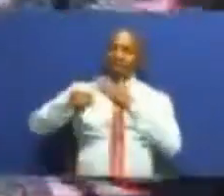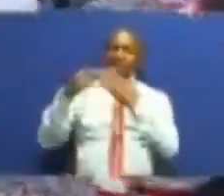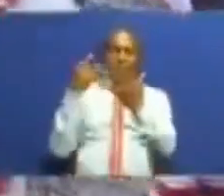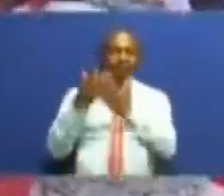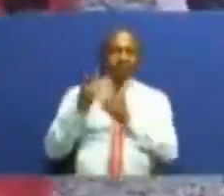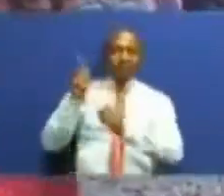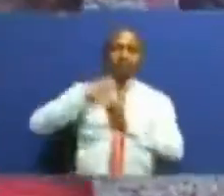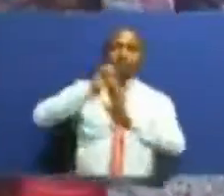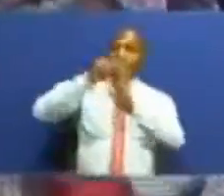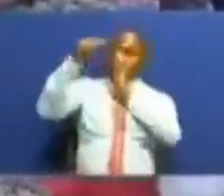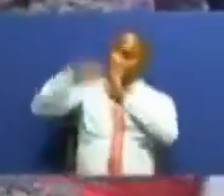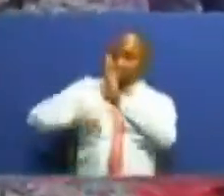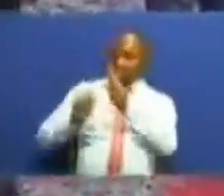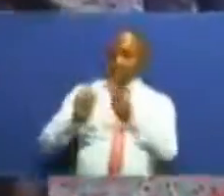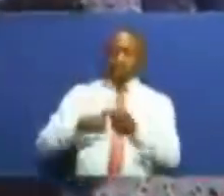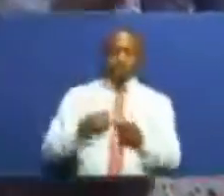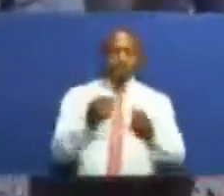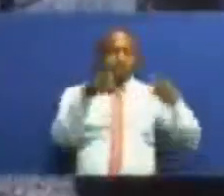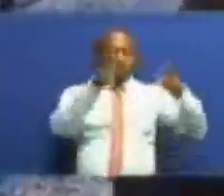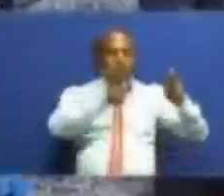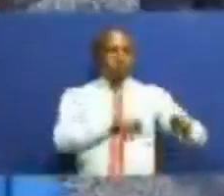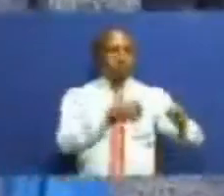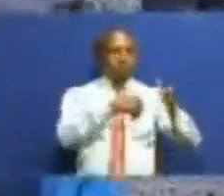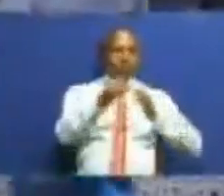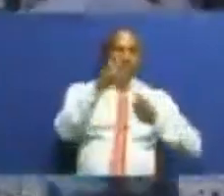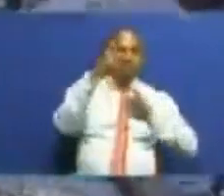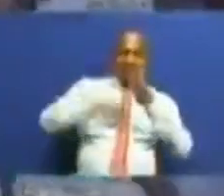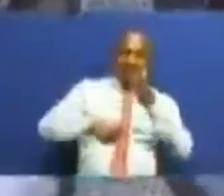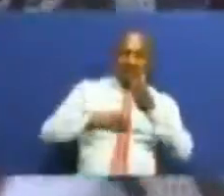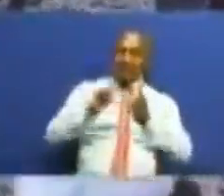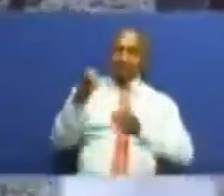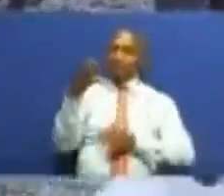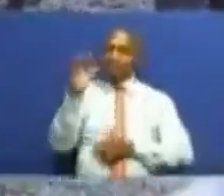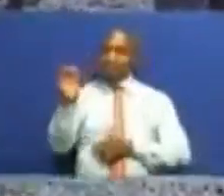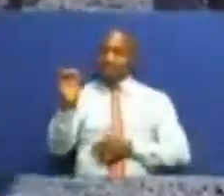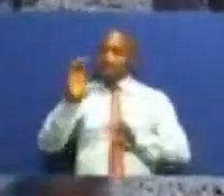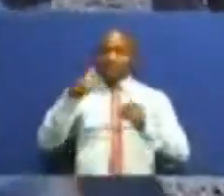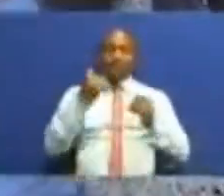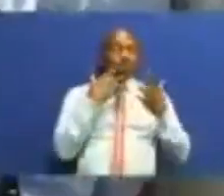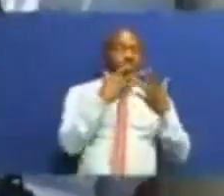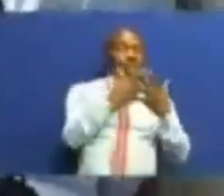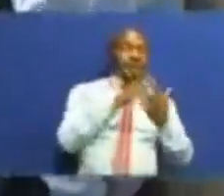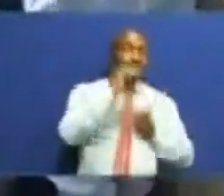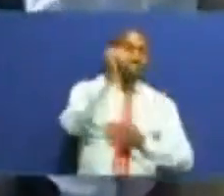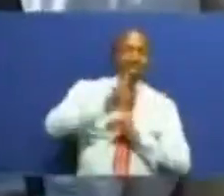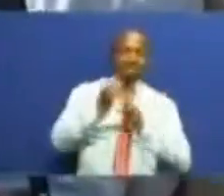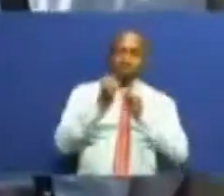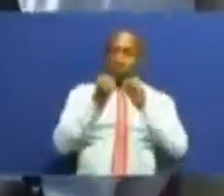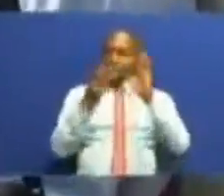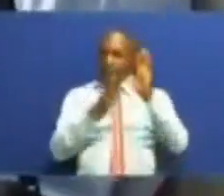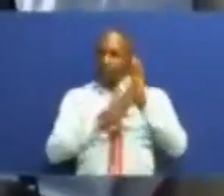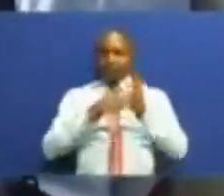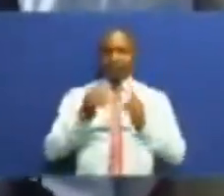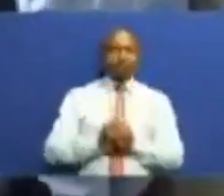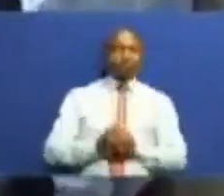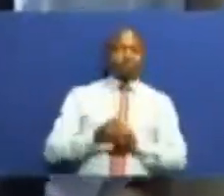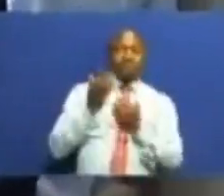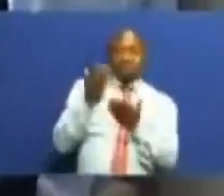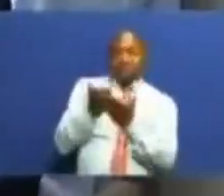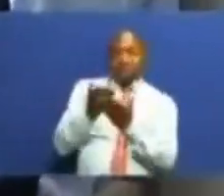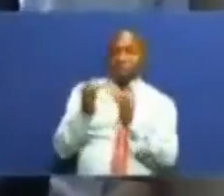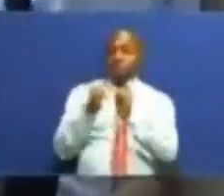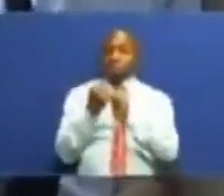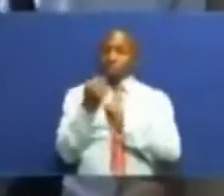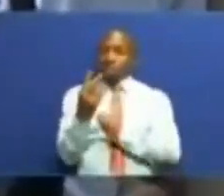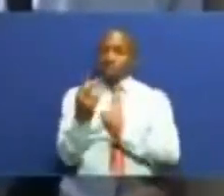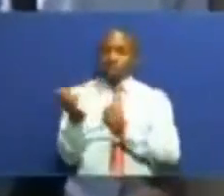hao wamehukumiwa kulipa faini ya shilingi 1,050 au kwenda jela miezi 18. Katika hatua nyingine, shahidi wa 12 wa upande wa utetezi katika